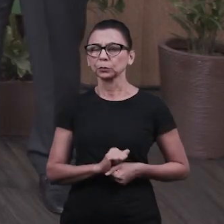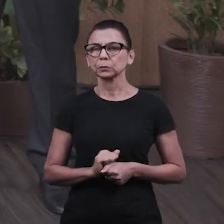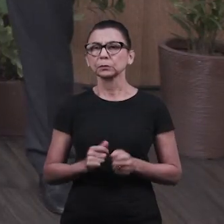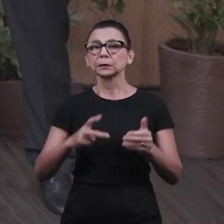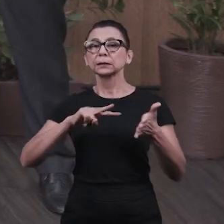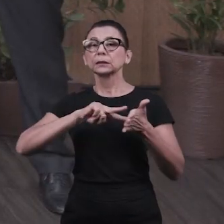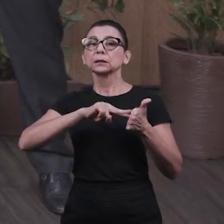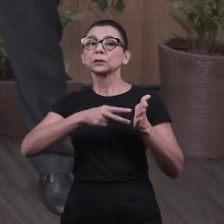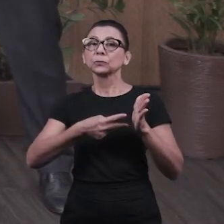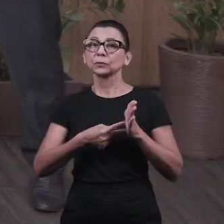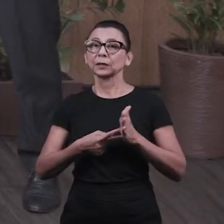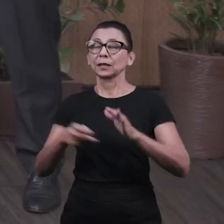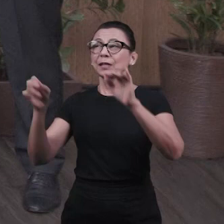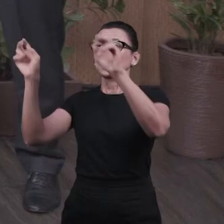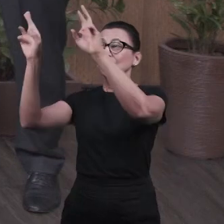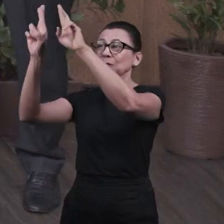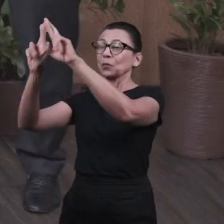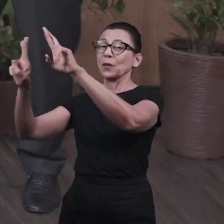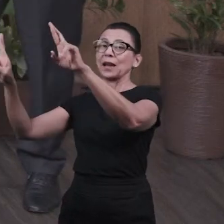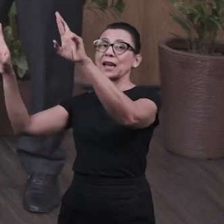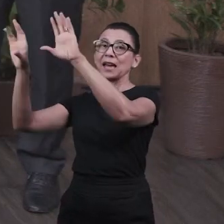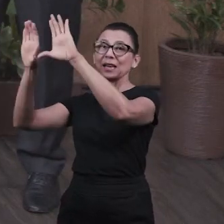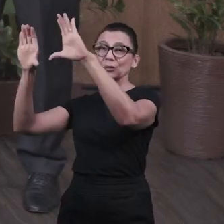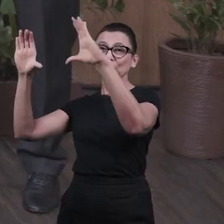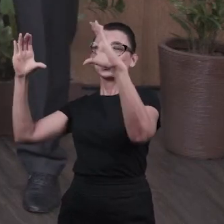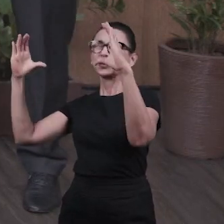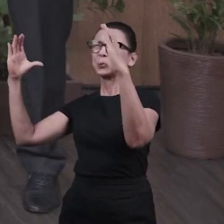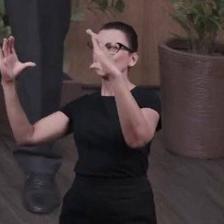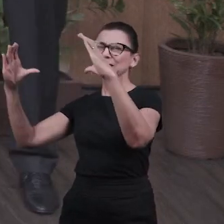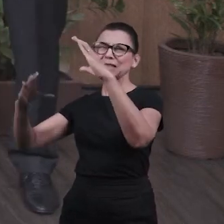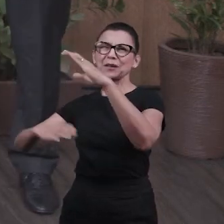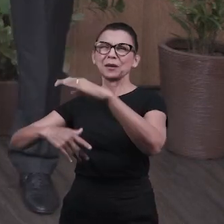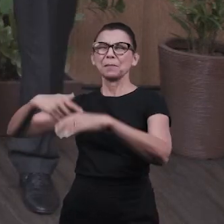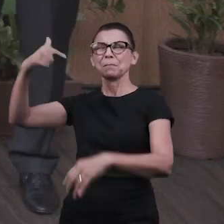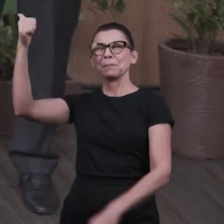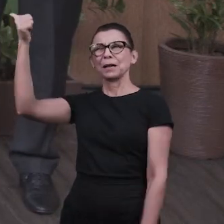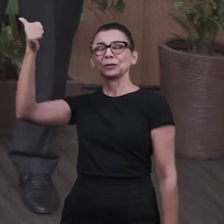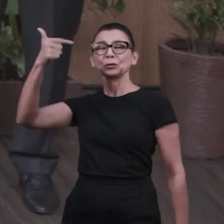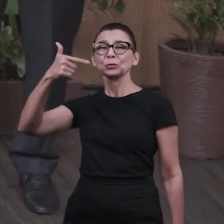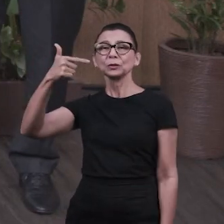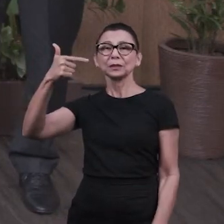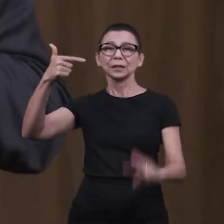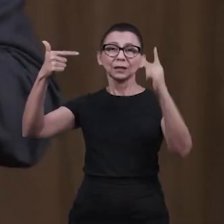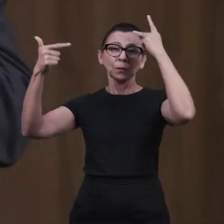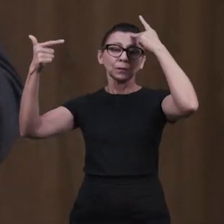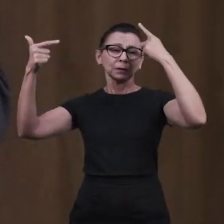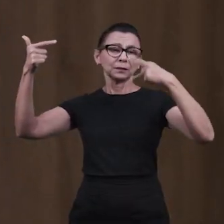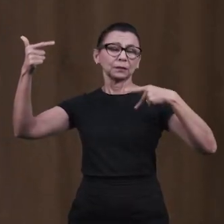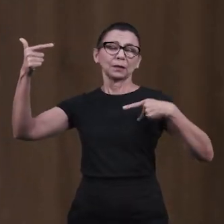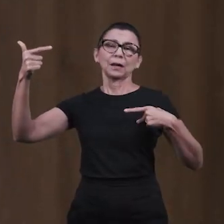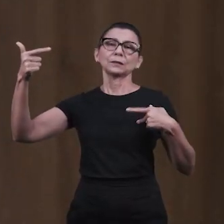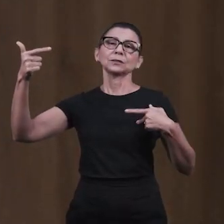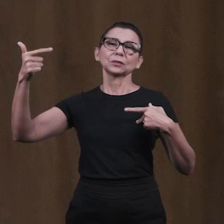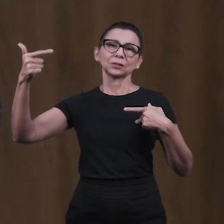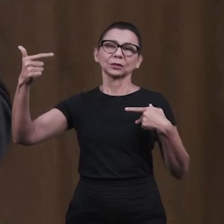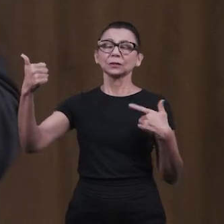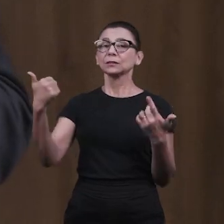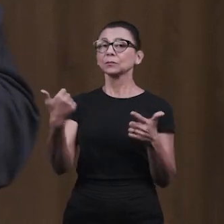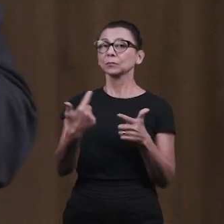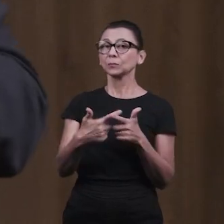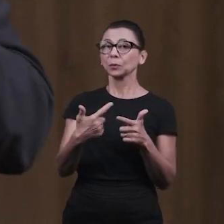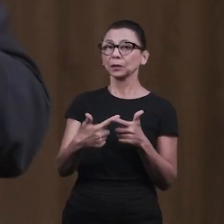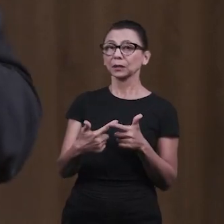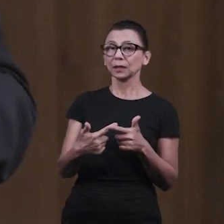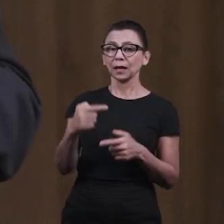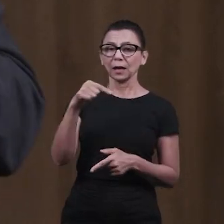Jésus, il a dit que le royaume des cieux va au-delà de la vie biologique, parce